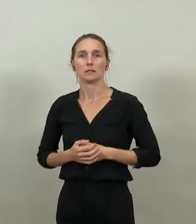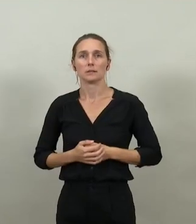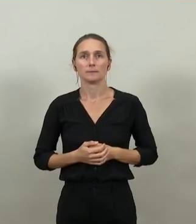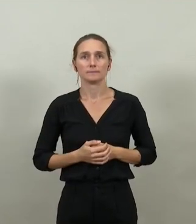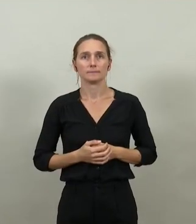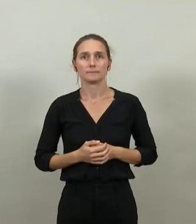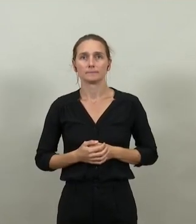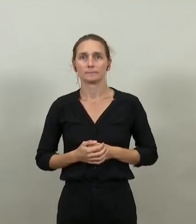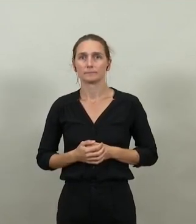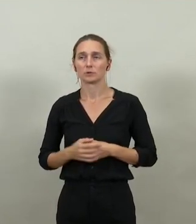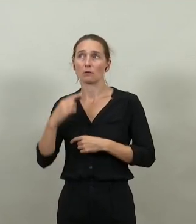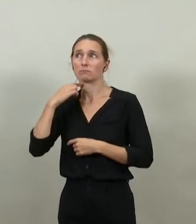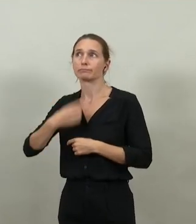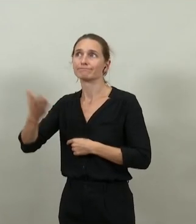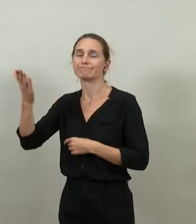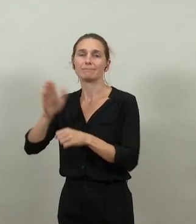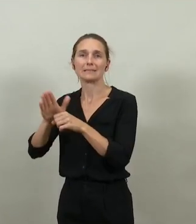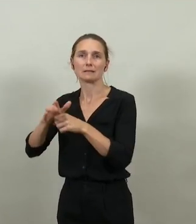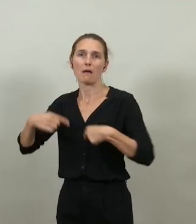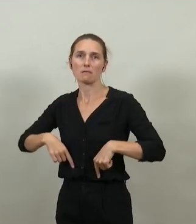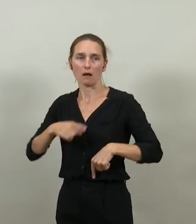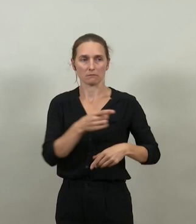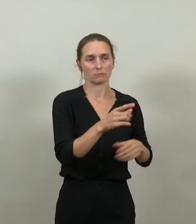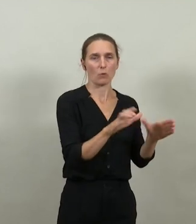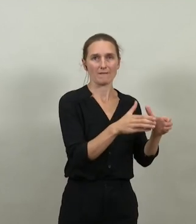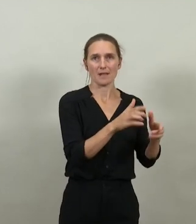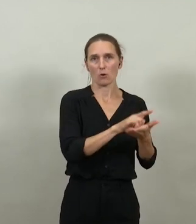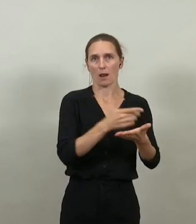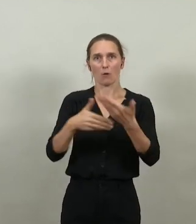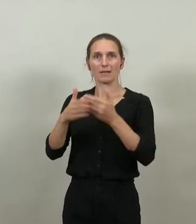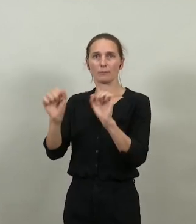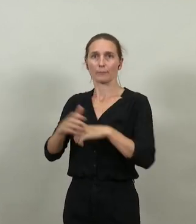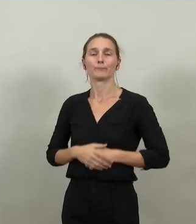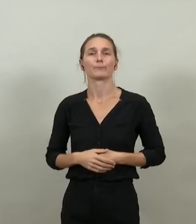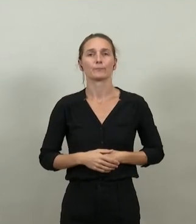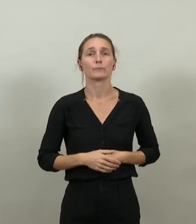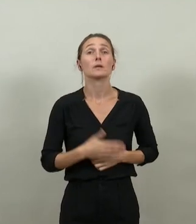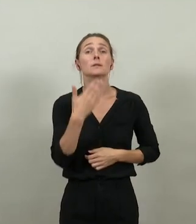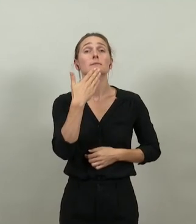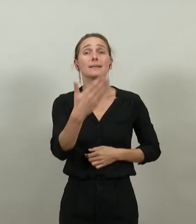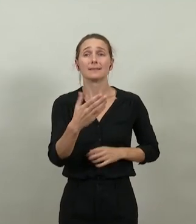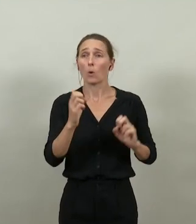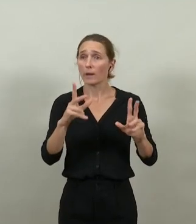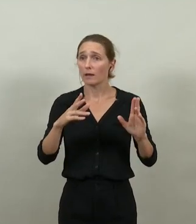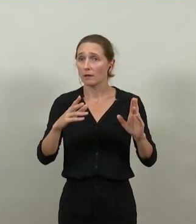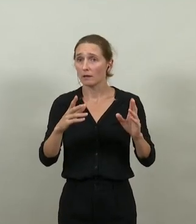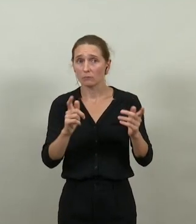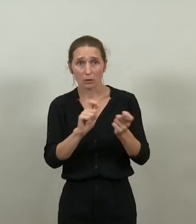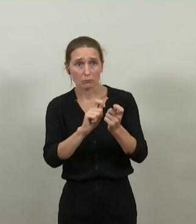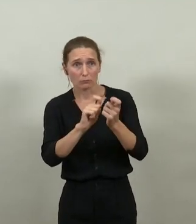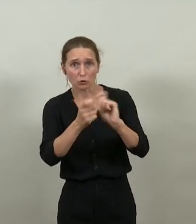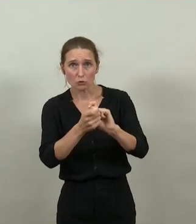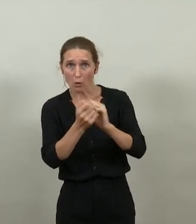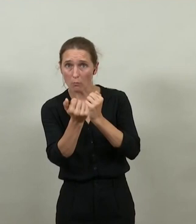beaucoup merci du coup oui très bien donc je mets cette